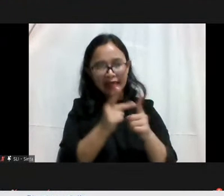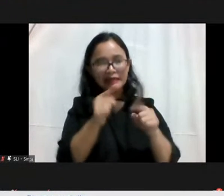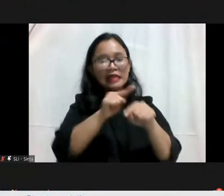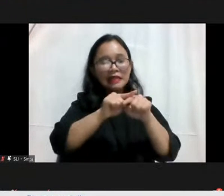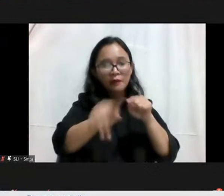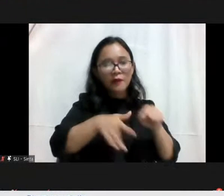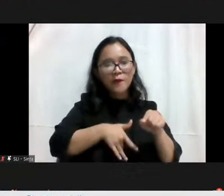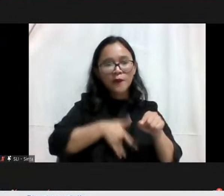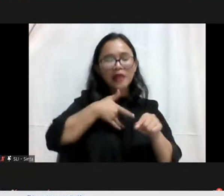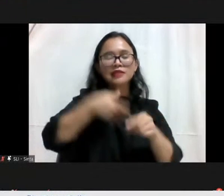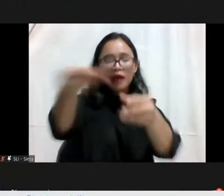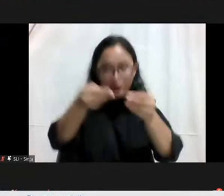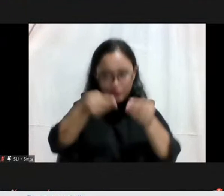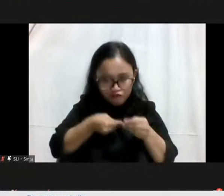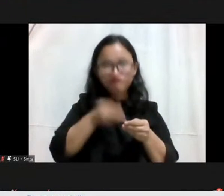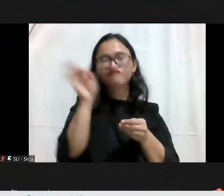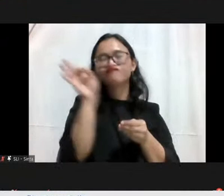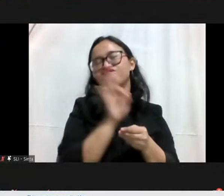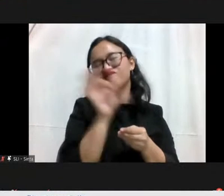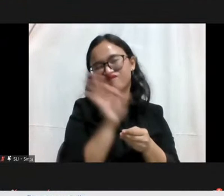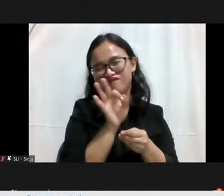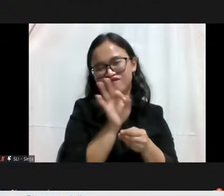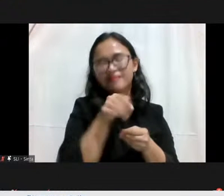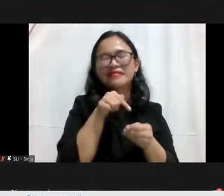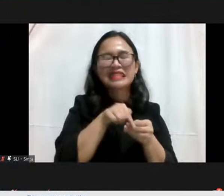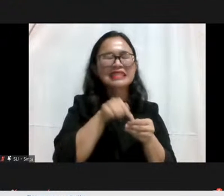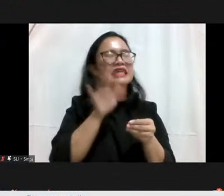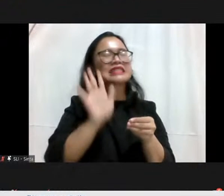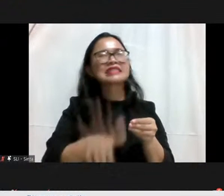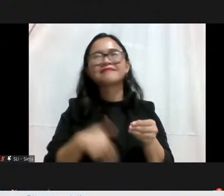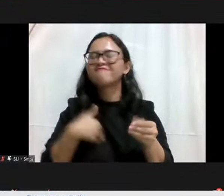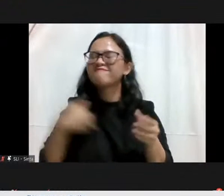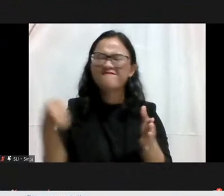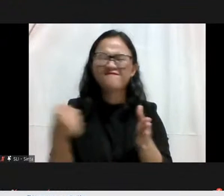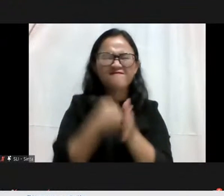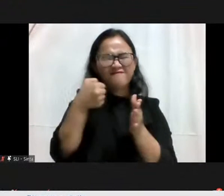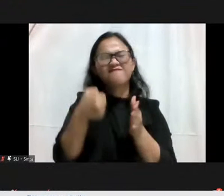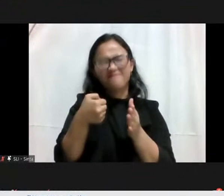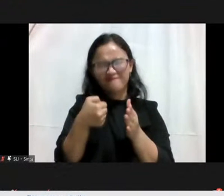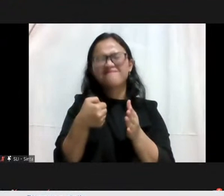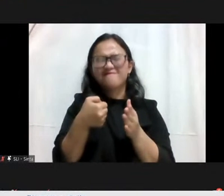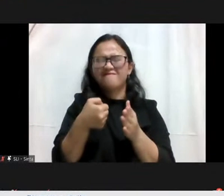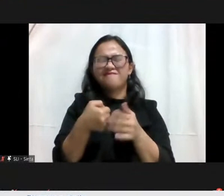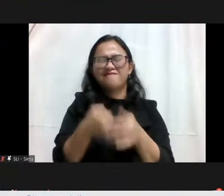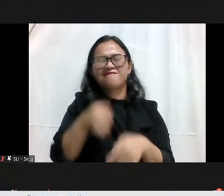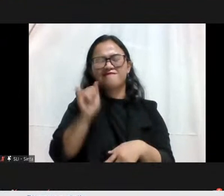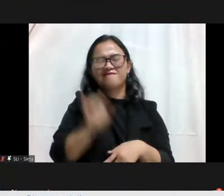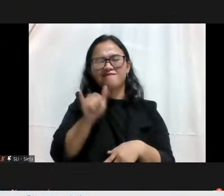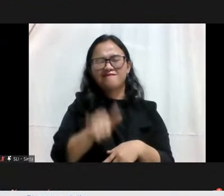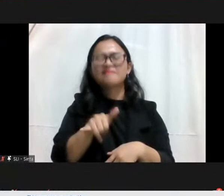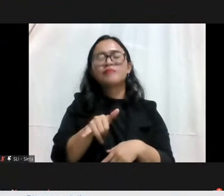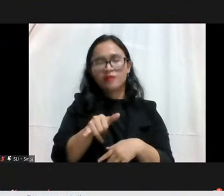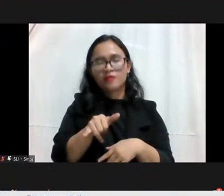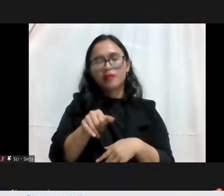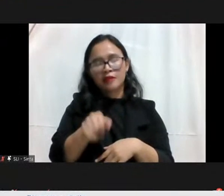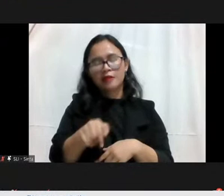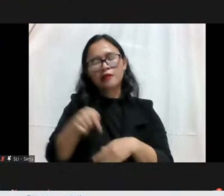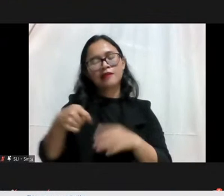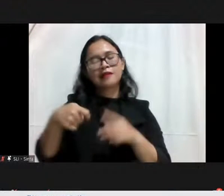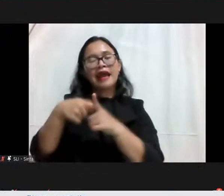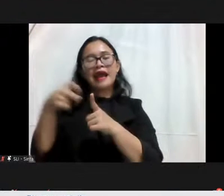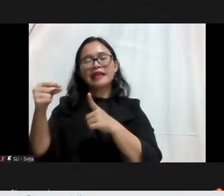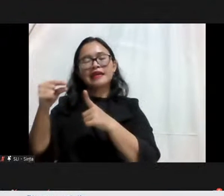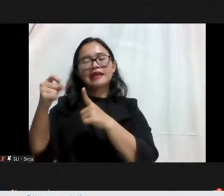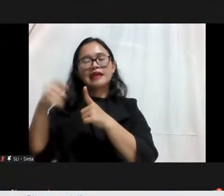rantai pasokan nah ini ini menjadi tantangan yang serius yang penting dari sisi krkp untuk terus kemudian kita kembangkan kita